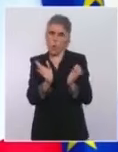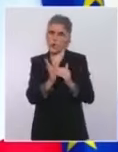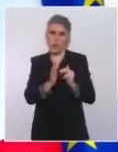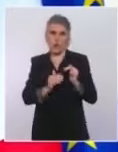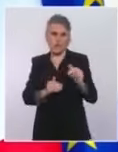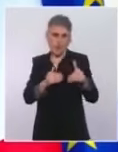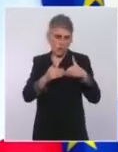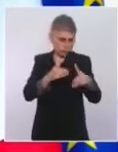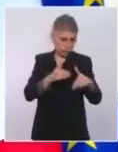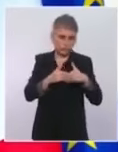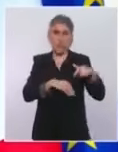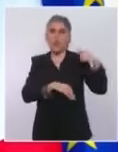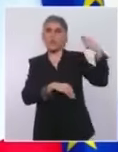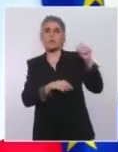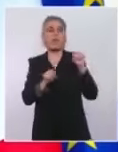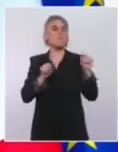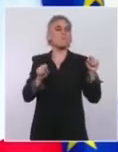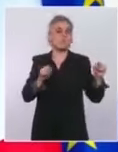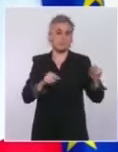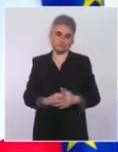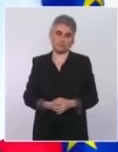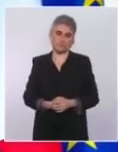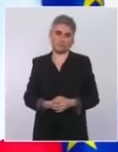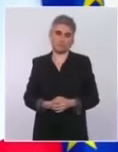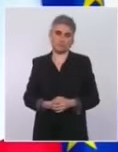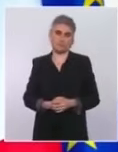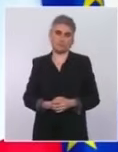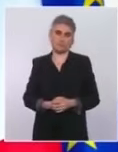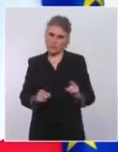avec mes homologues avant de venir à Kinshasa.